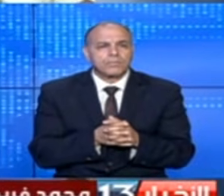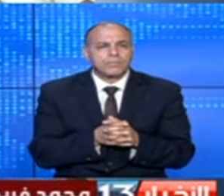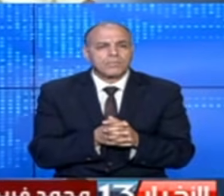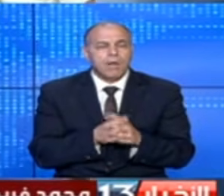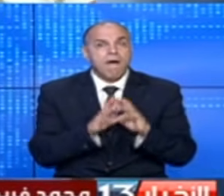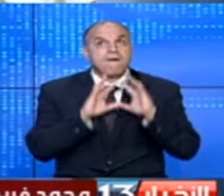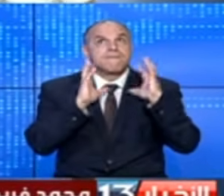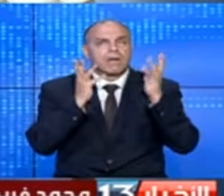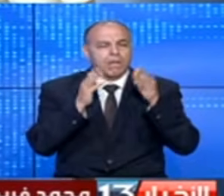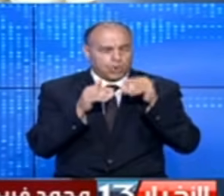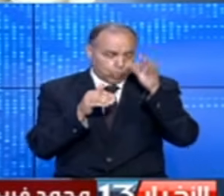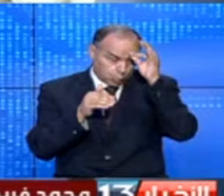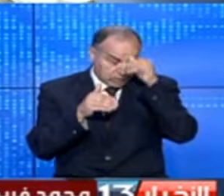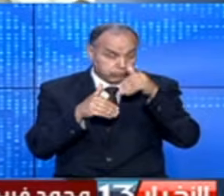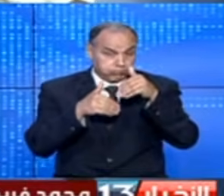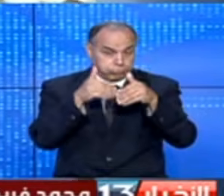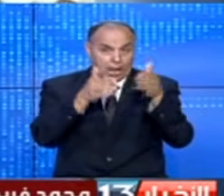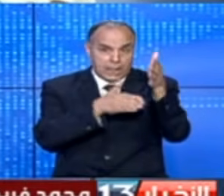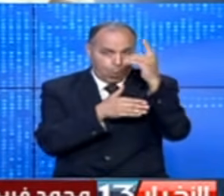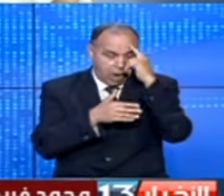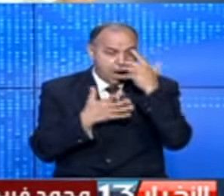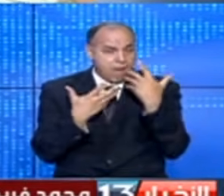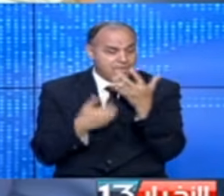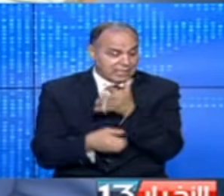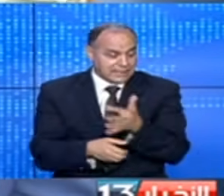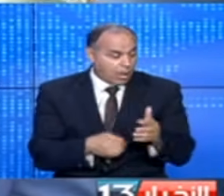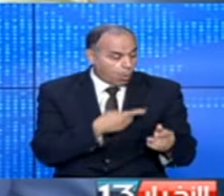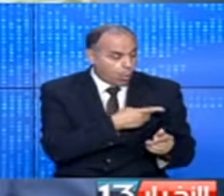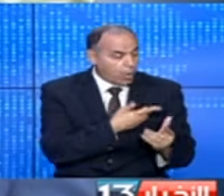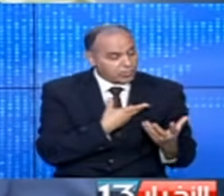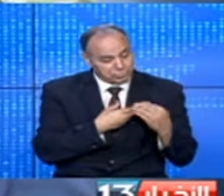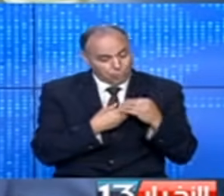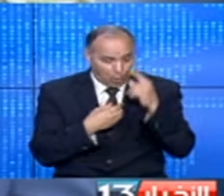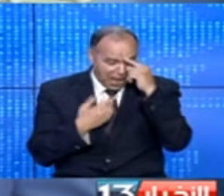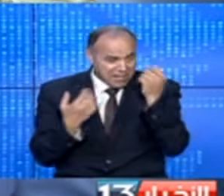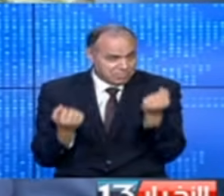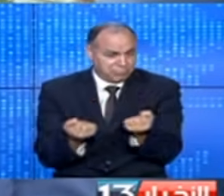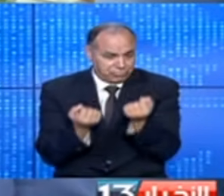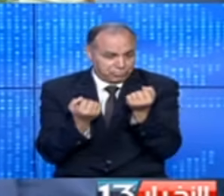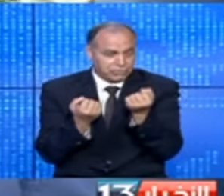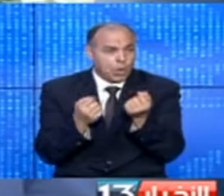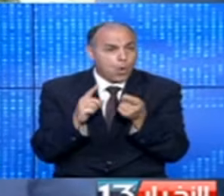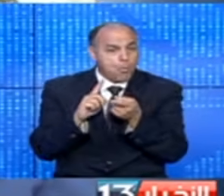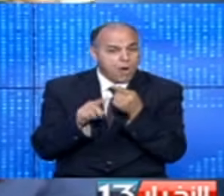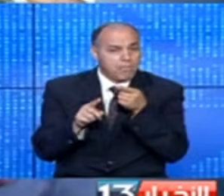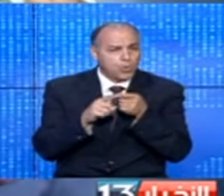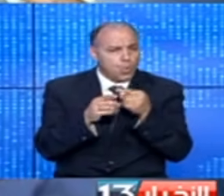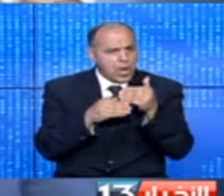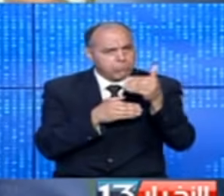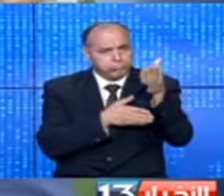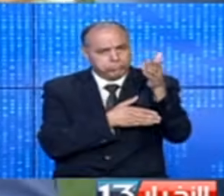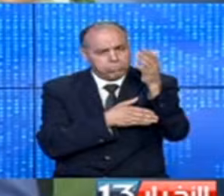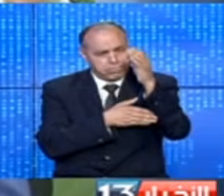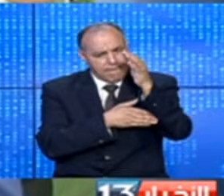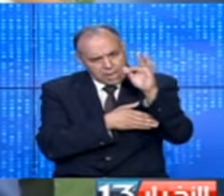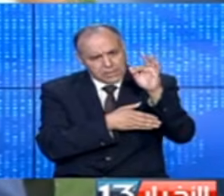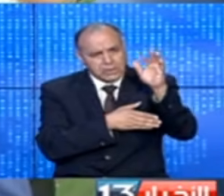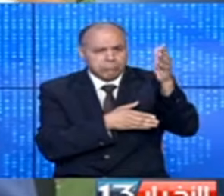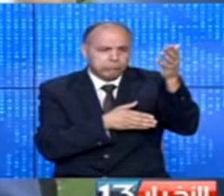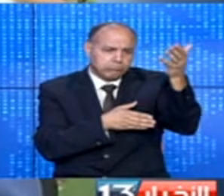نحو الفضاء بالنسبة لدولتنا تونس. نحب التلاميذ هذوما نحطهم في نفس الموقف كما التلاميذ في الدول المتقدمة كما